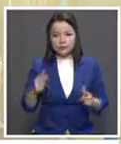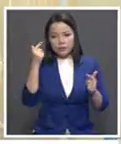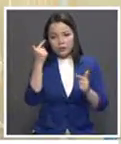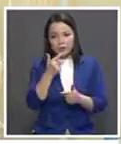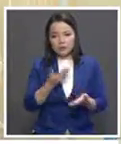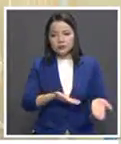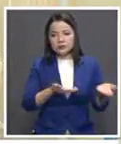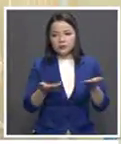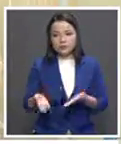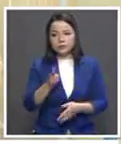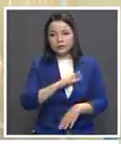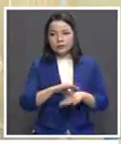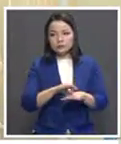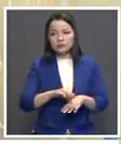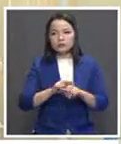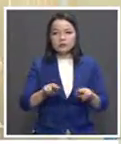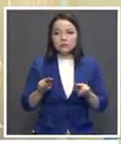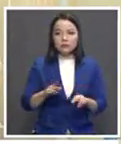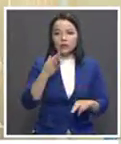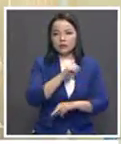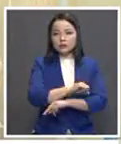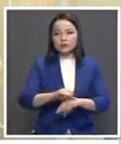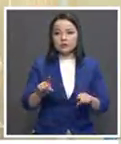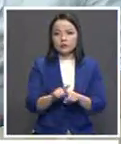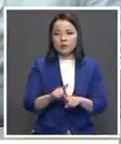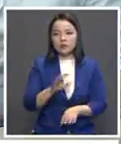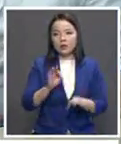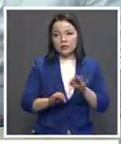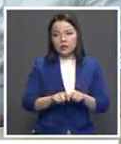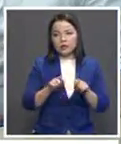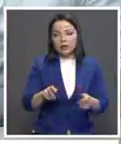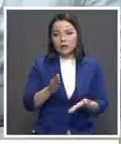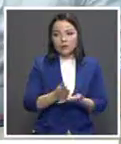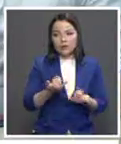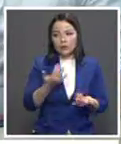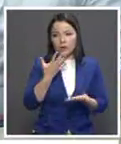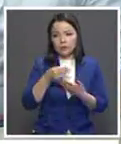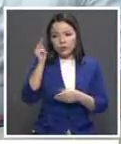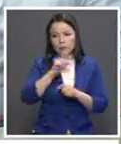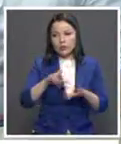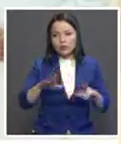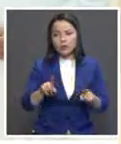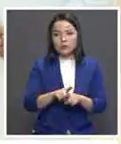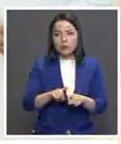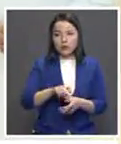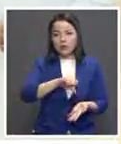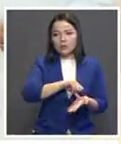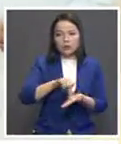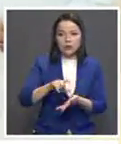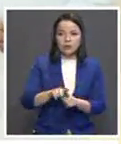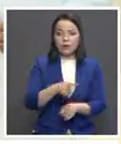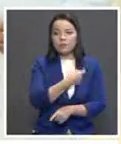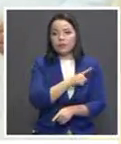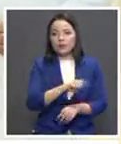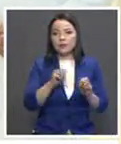біліктіліктерін жеткілдіріп келді, инструкторлар дайындалдық, шетелдік стандарттарды кіргізу үшін. Оқу клиникалық орталығы басқа өңірлерден де дәрігерлер мен